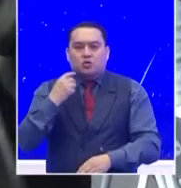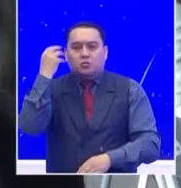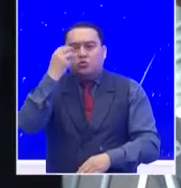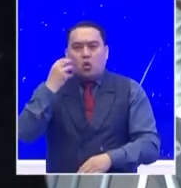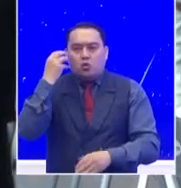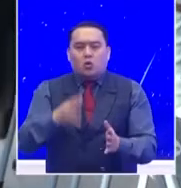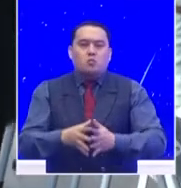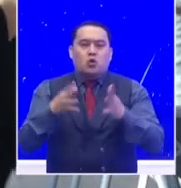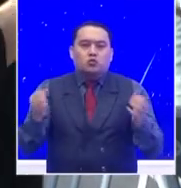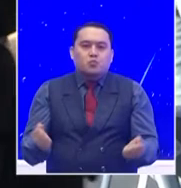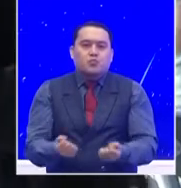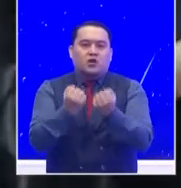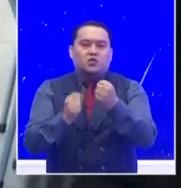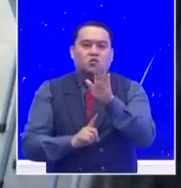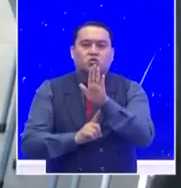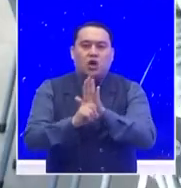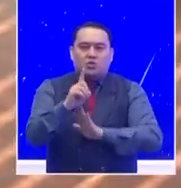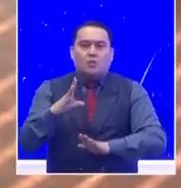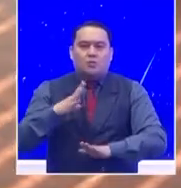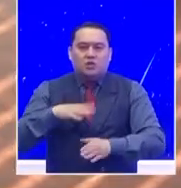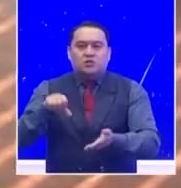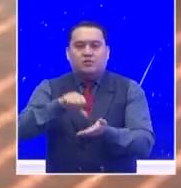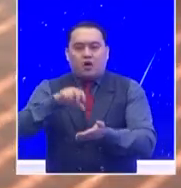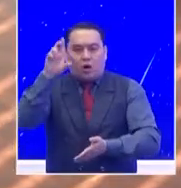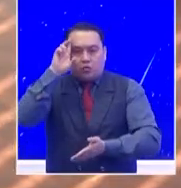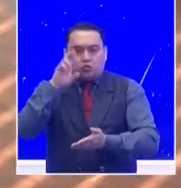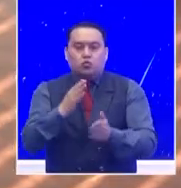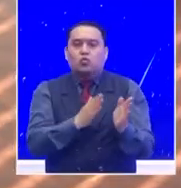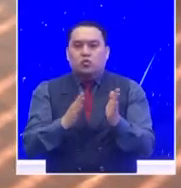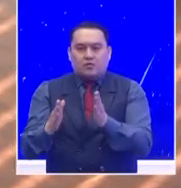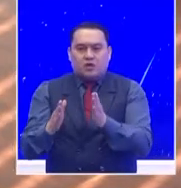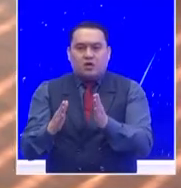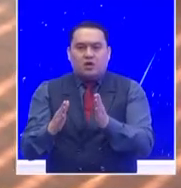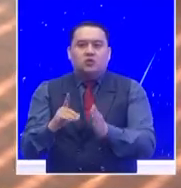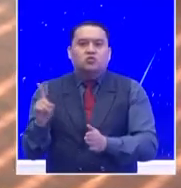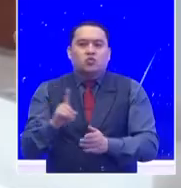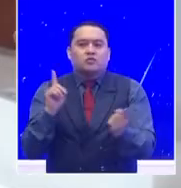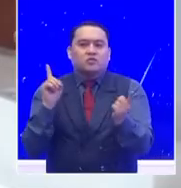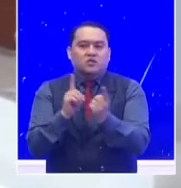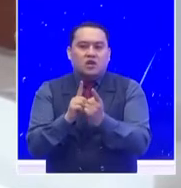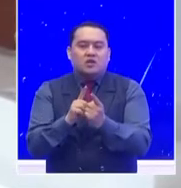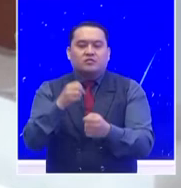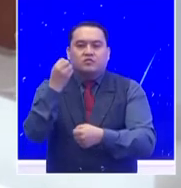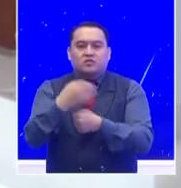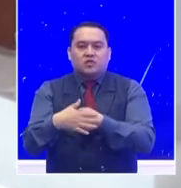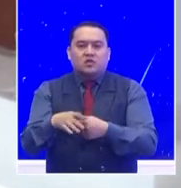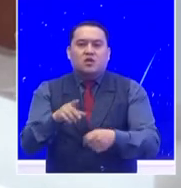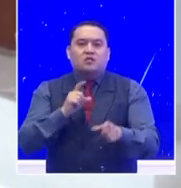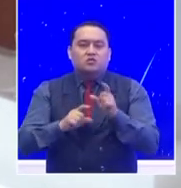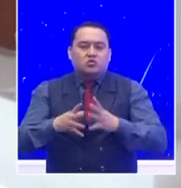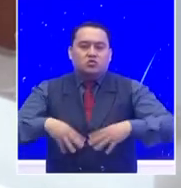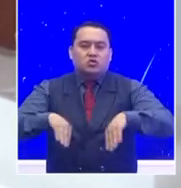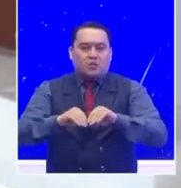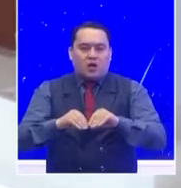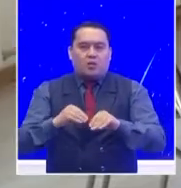психологов. Большую поддержку в начинании ей оказали представители государственных структур. Символично, что встречи проходят в Центре поддержки Института семьи